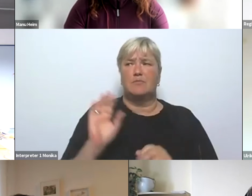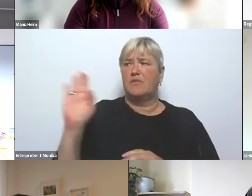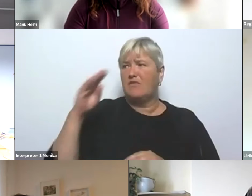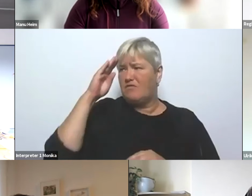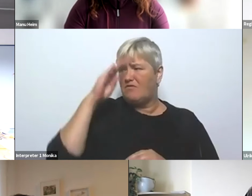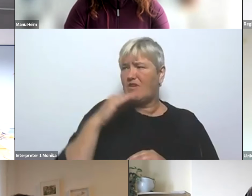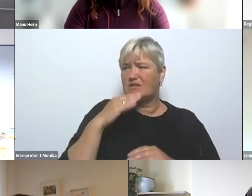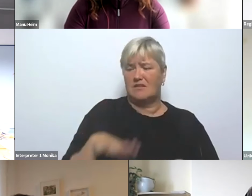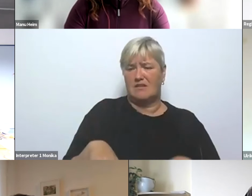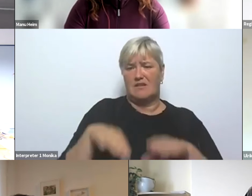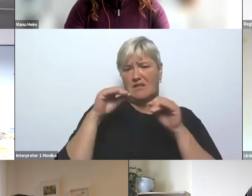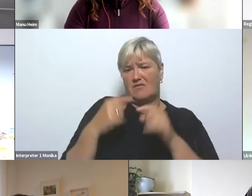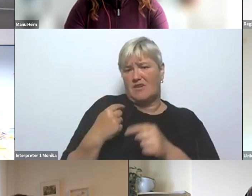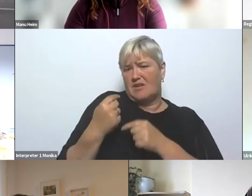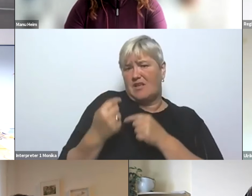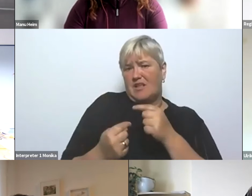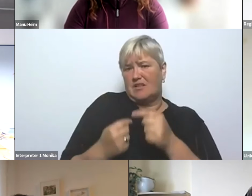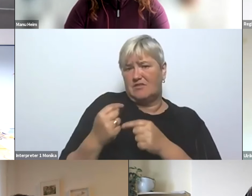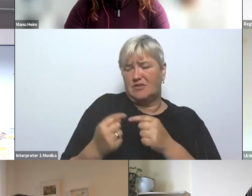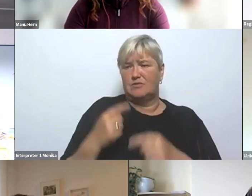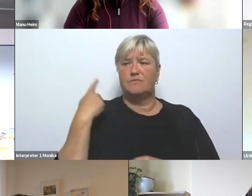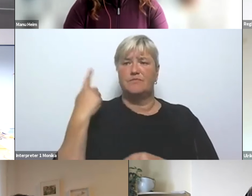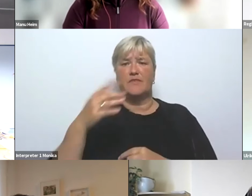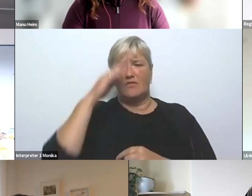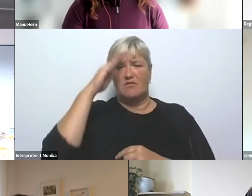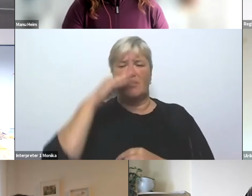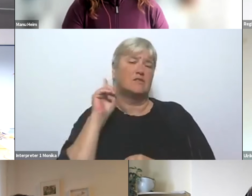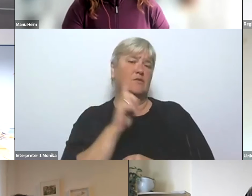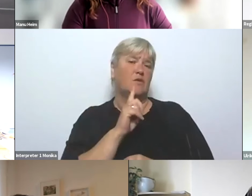zu entwickeln, sein Vater war Gehörlosenlehrer,